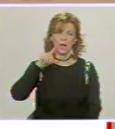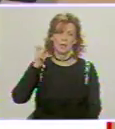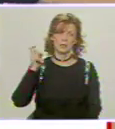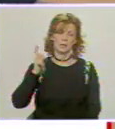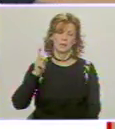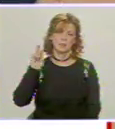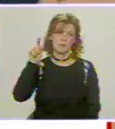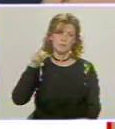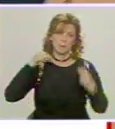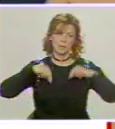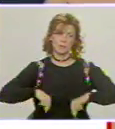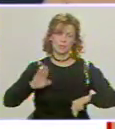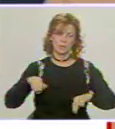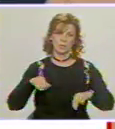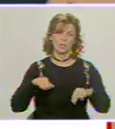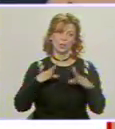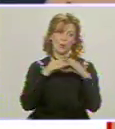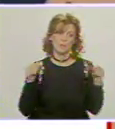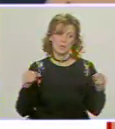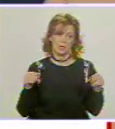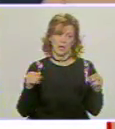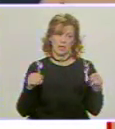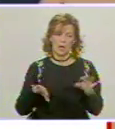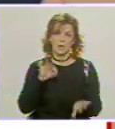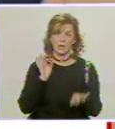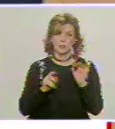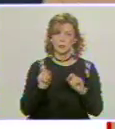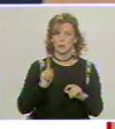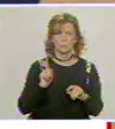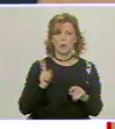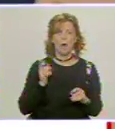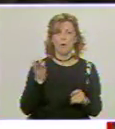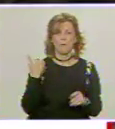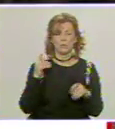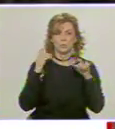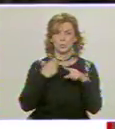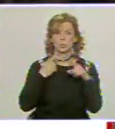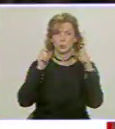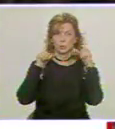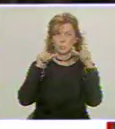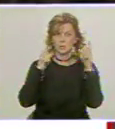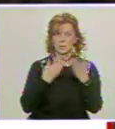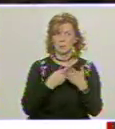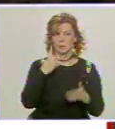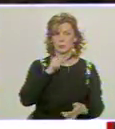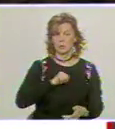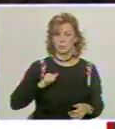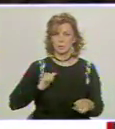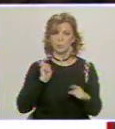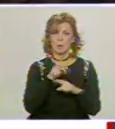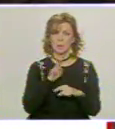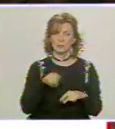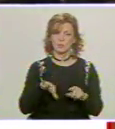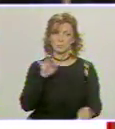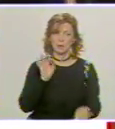Cotroceni. Scrutinul s-a desfășurat fără surprize. Pentru funcția de președinte exista doar candidatura deputatului Mihai Niță, cel care a condus organizația